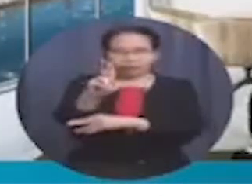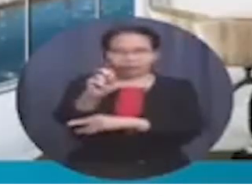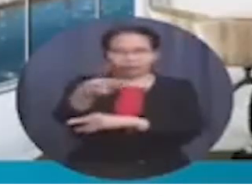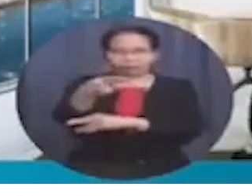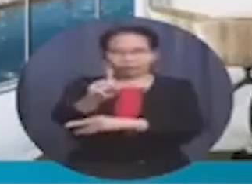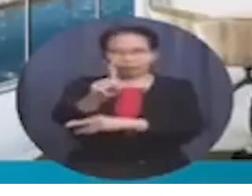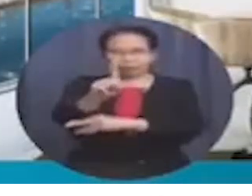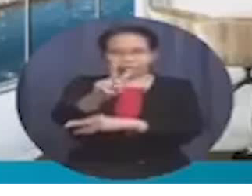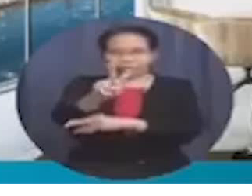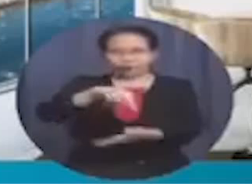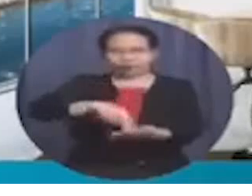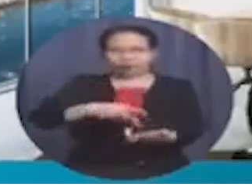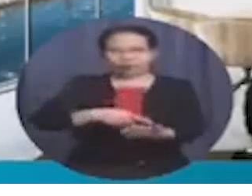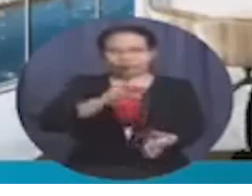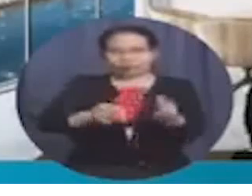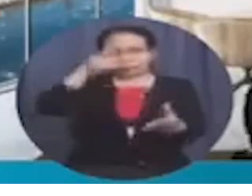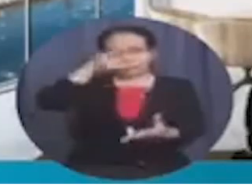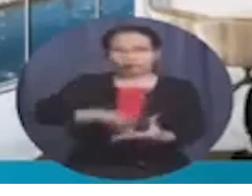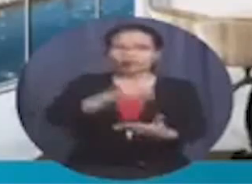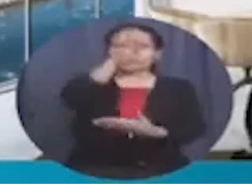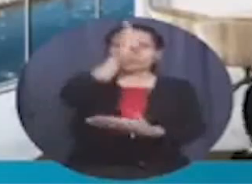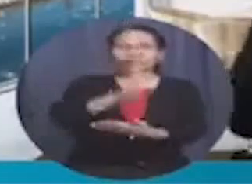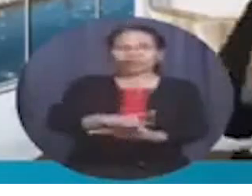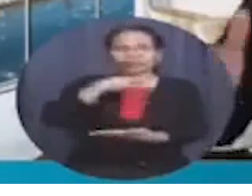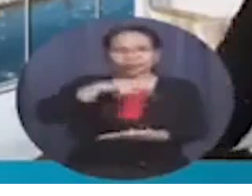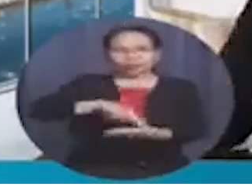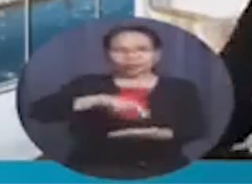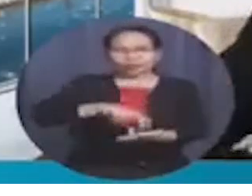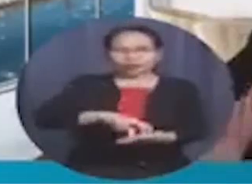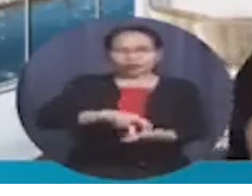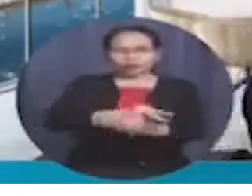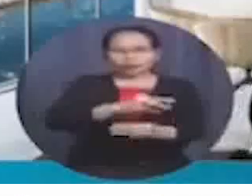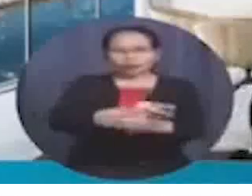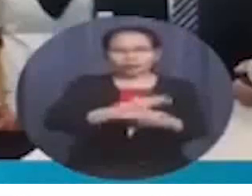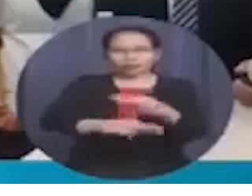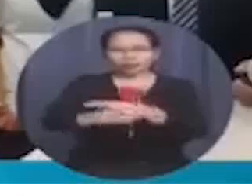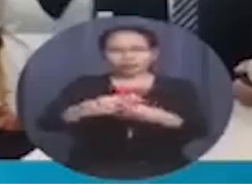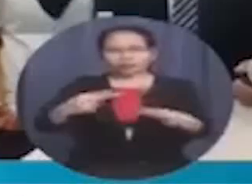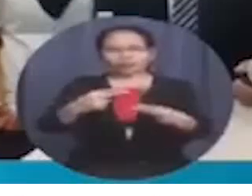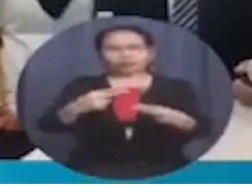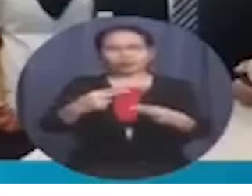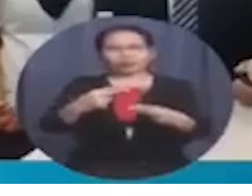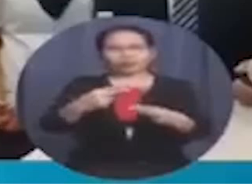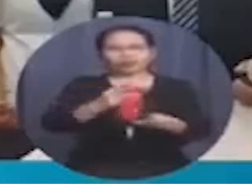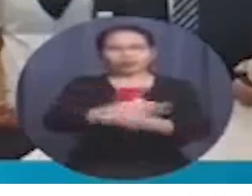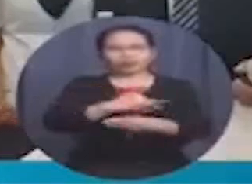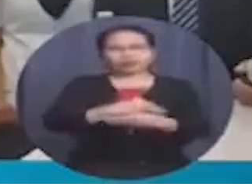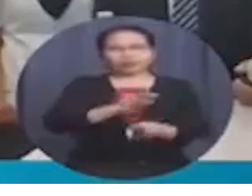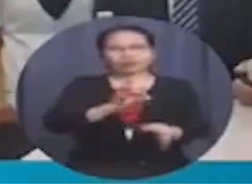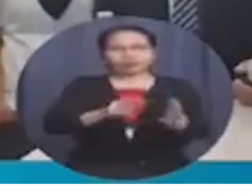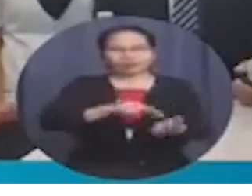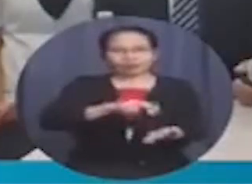ibig sabihin yan eh. Kung naniniwala ka sa Diyos, di ka luluhod sa mga ginawa ng kamay. Pag